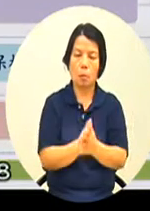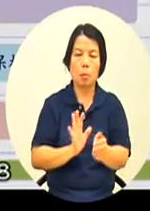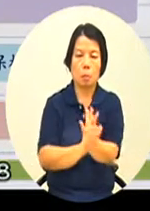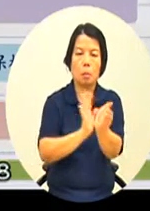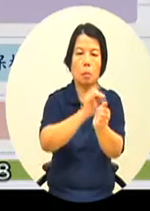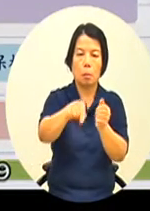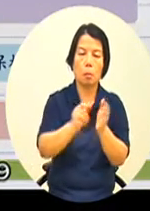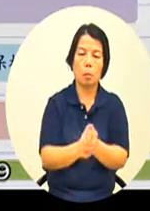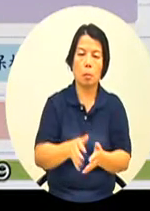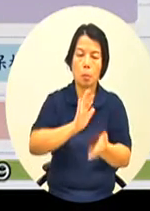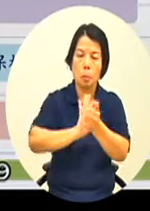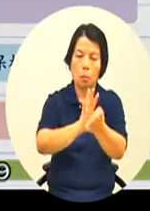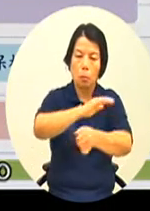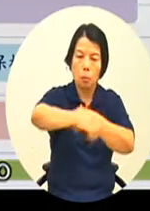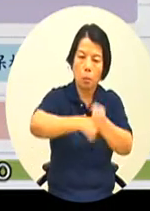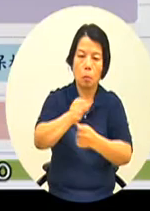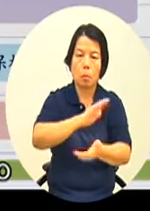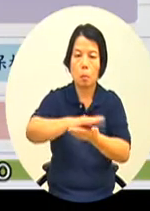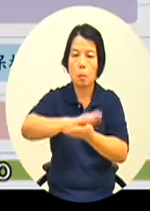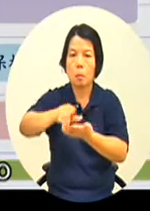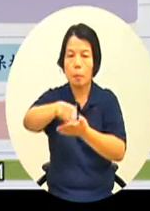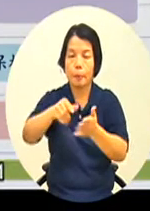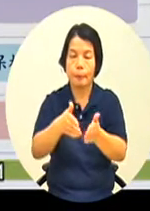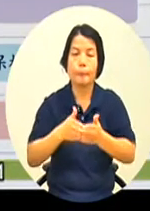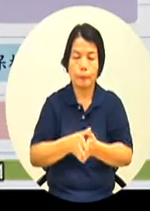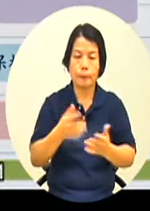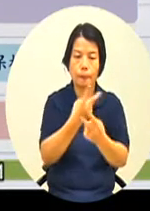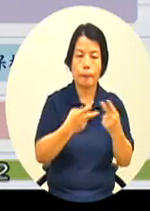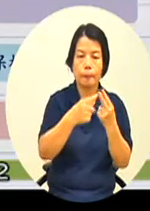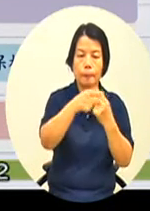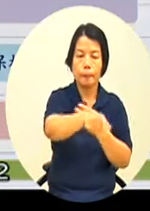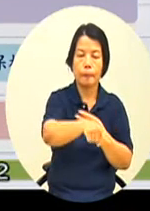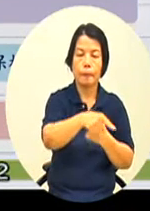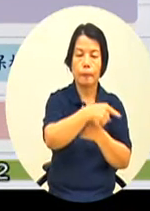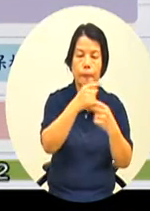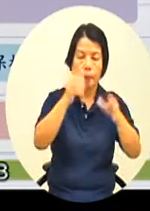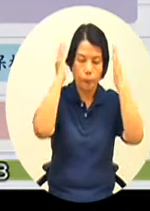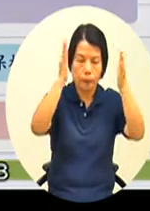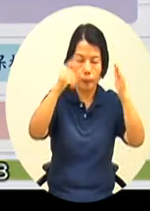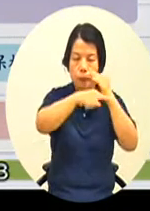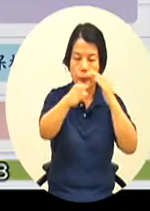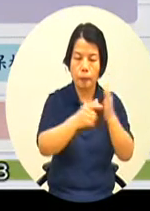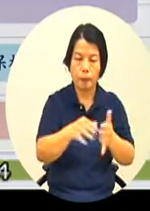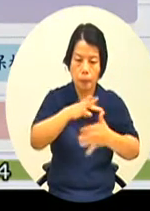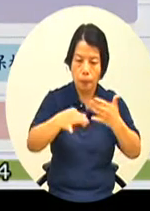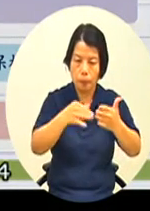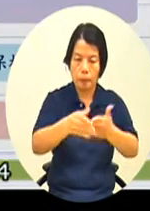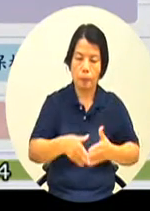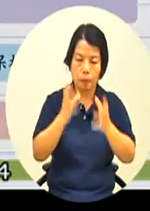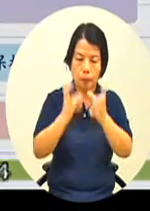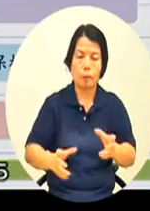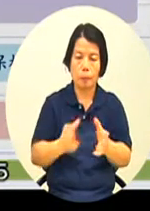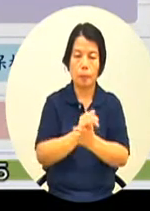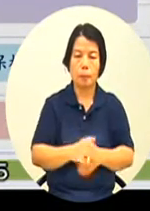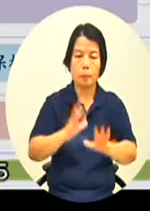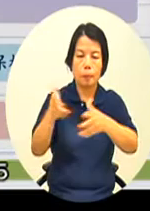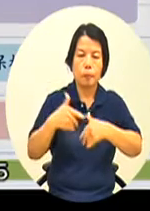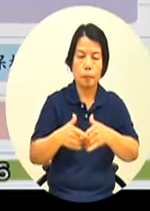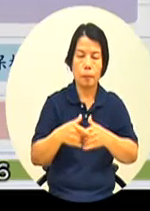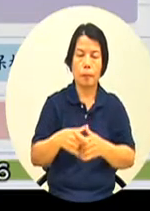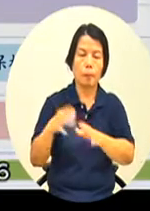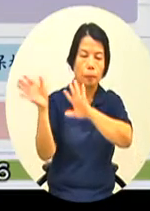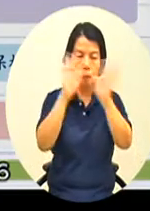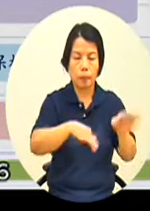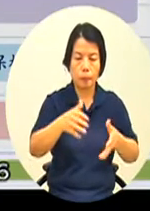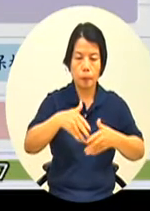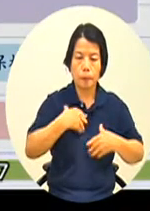政伦理事件的登录，以确保客尊公职行为的规范。第二部分，我们落实风险评估，强化